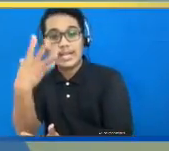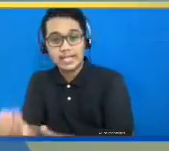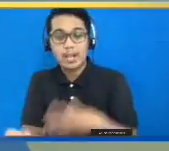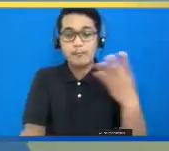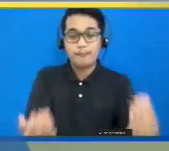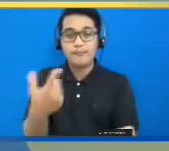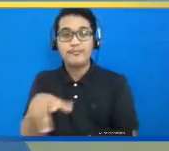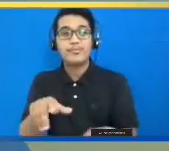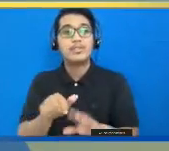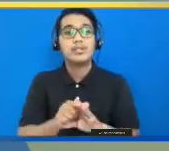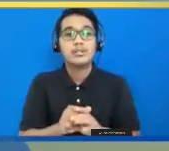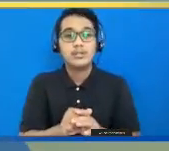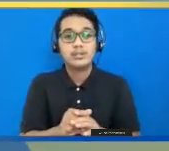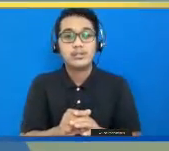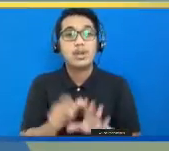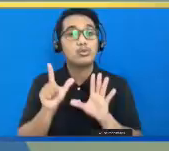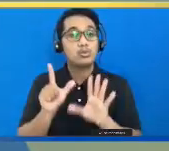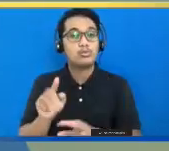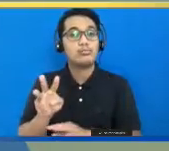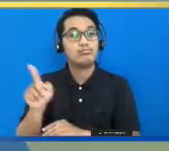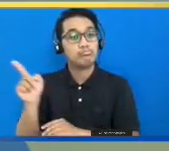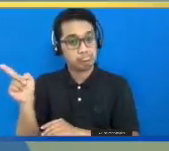769 koma